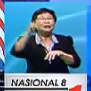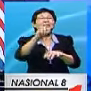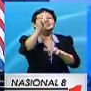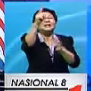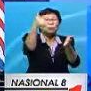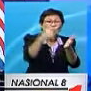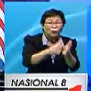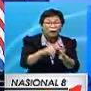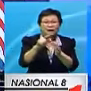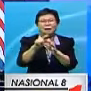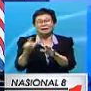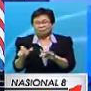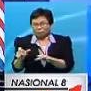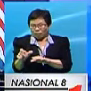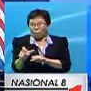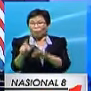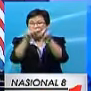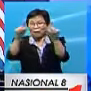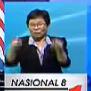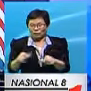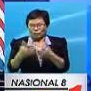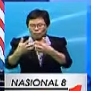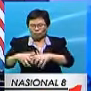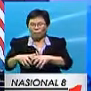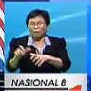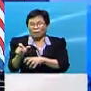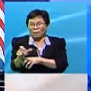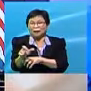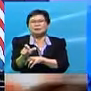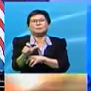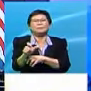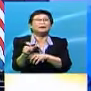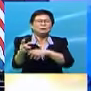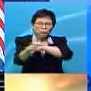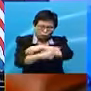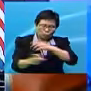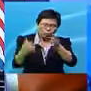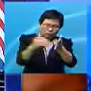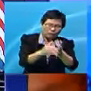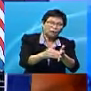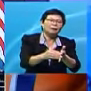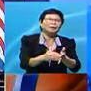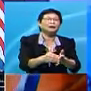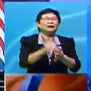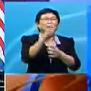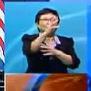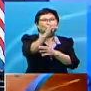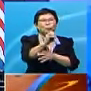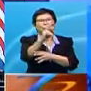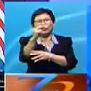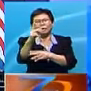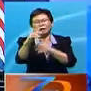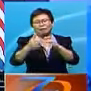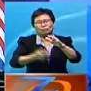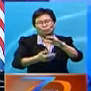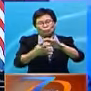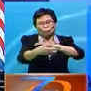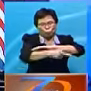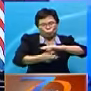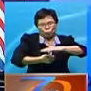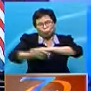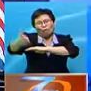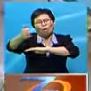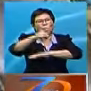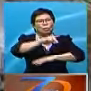ATM diletupkan pagi tadi. Kejadian berlaku di Dungun dan wang kira-kira RM260,000 dilarikan. Ketua Polis Daerah